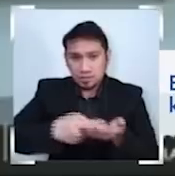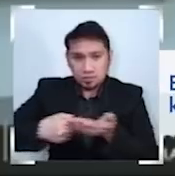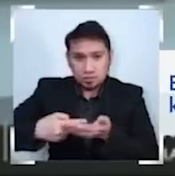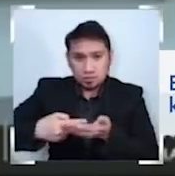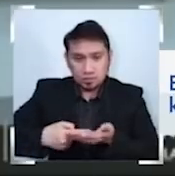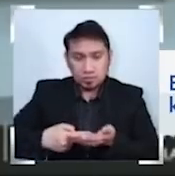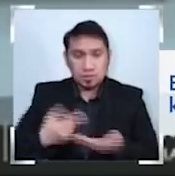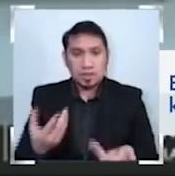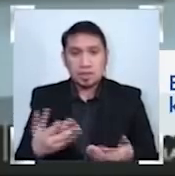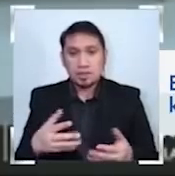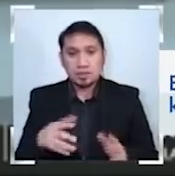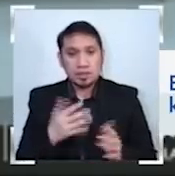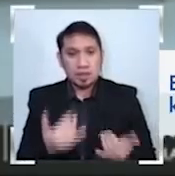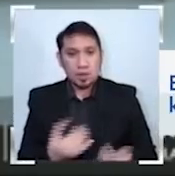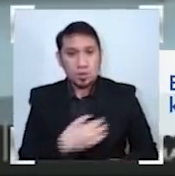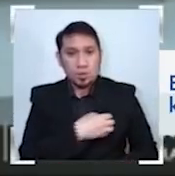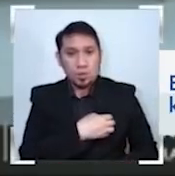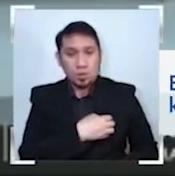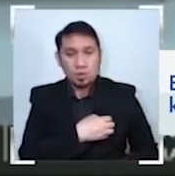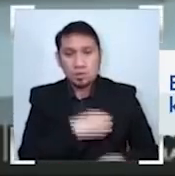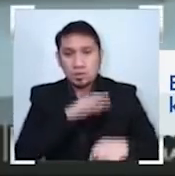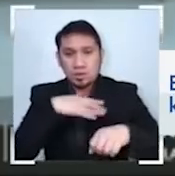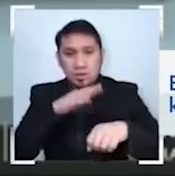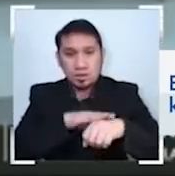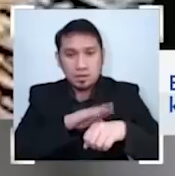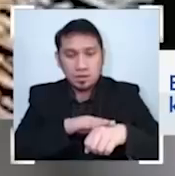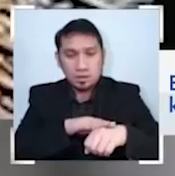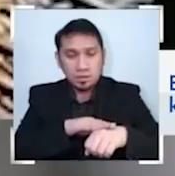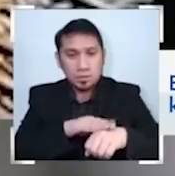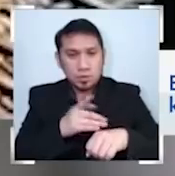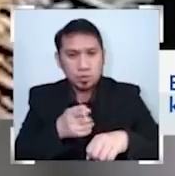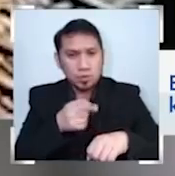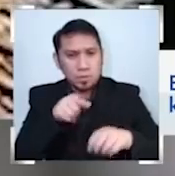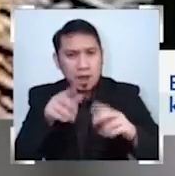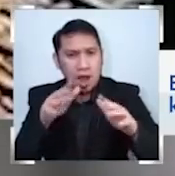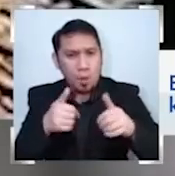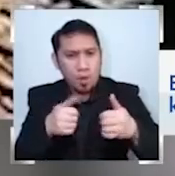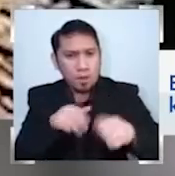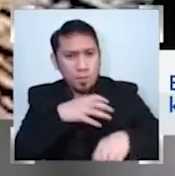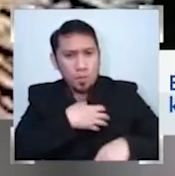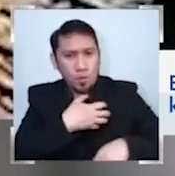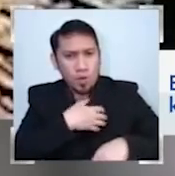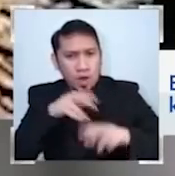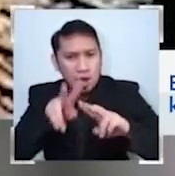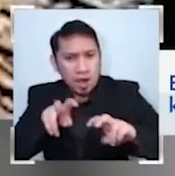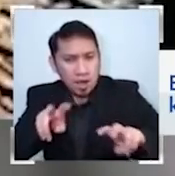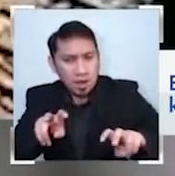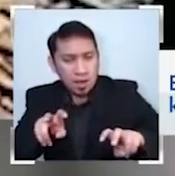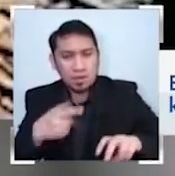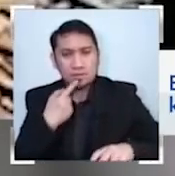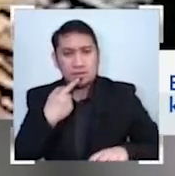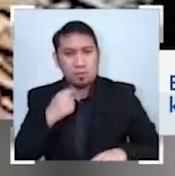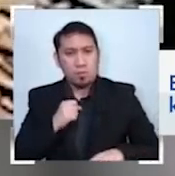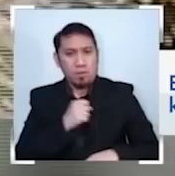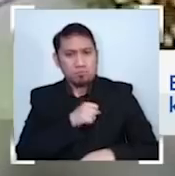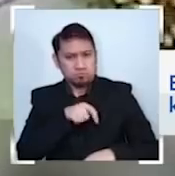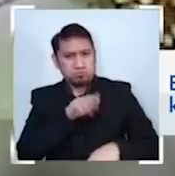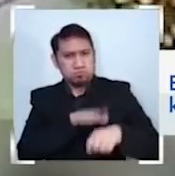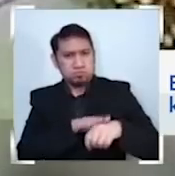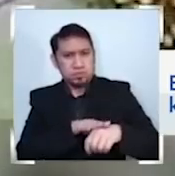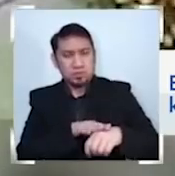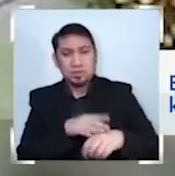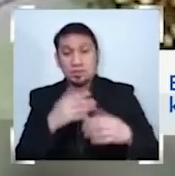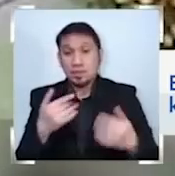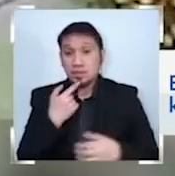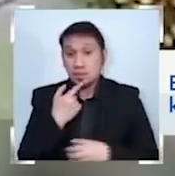pulisya ay sinita sa paraan ng pag-iimbestiga sa mga kaso ng mga nawawalang sabongero. Sabi naman ng CIDG, patuloy raw ang